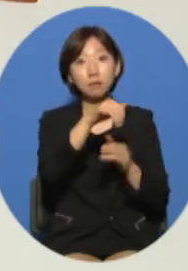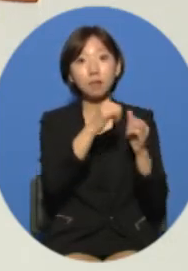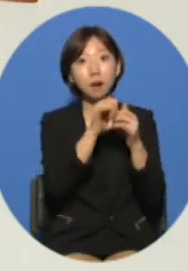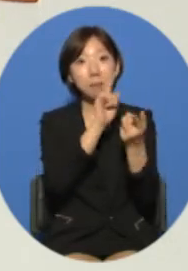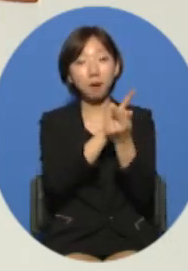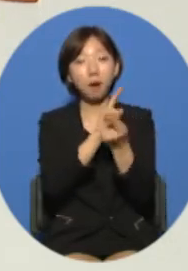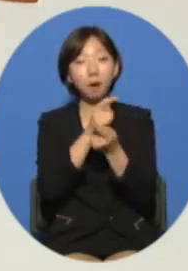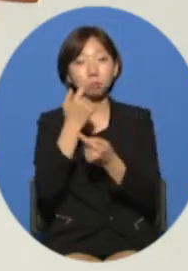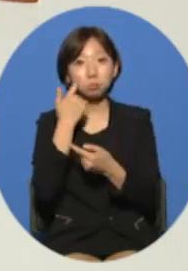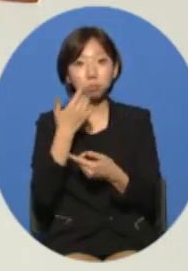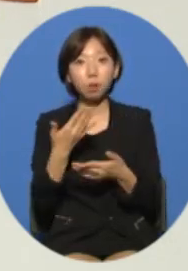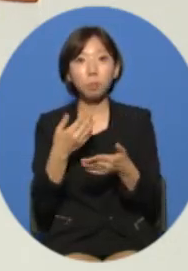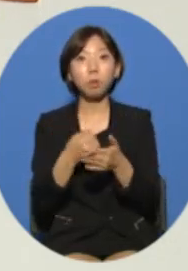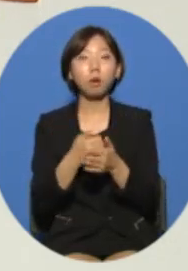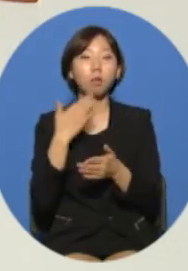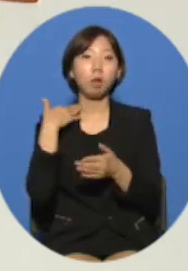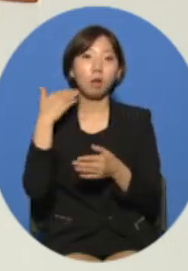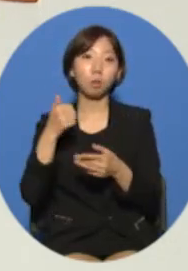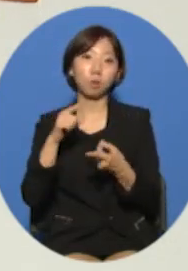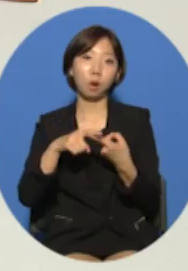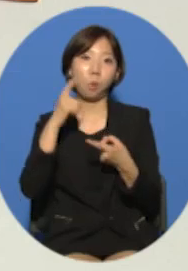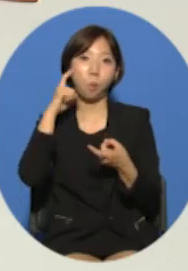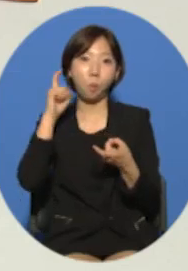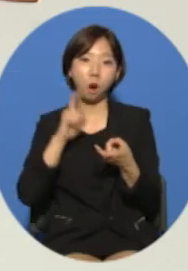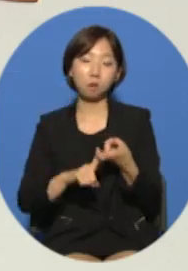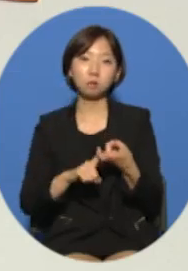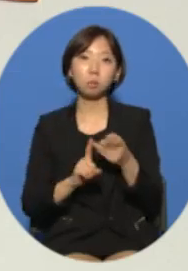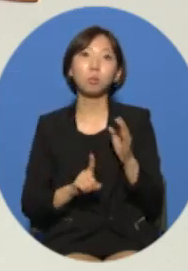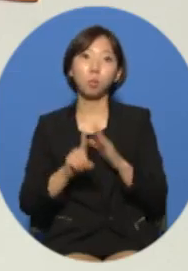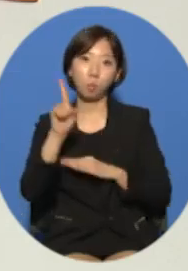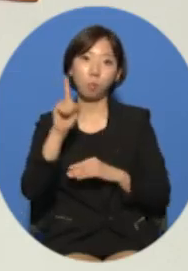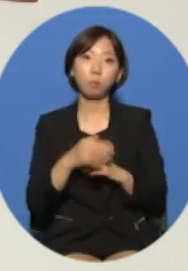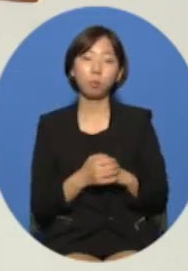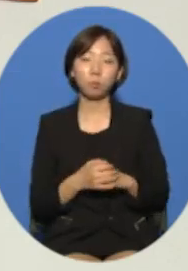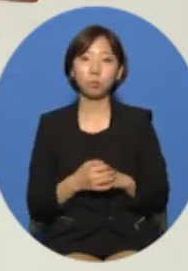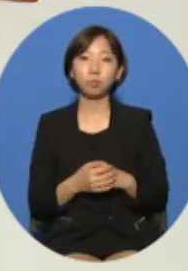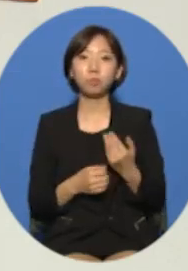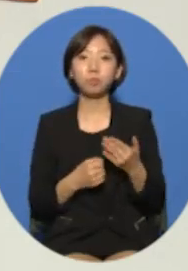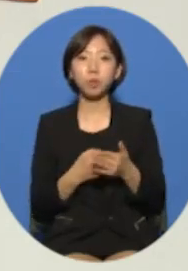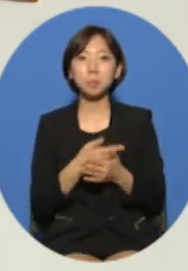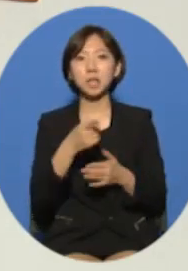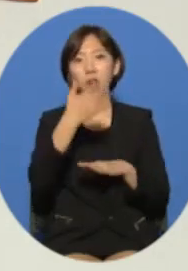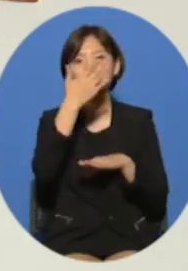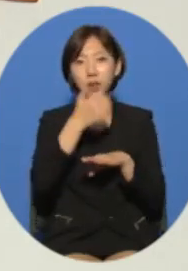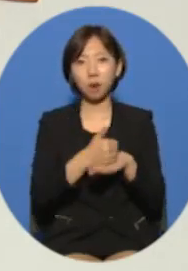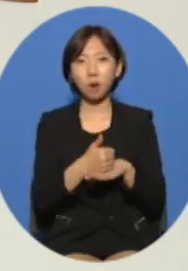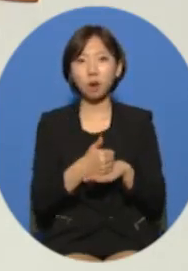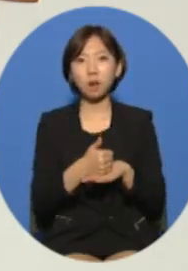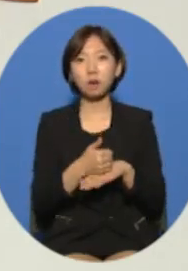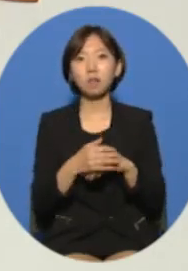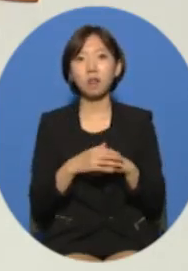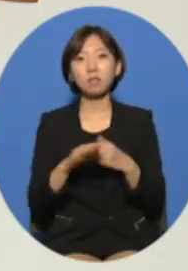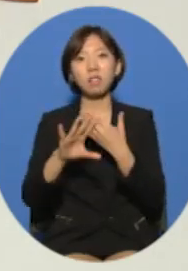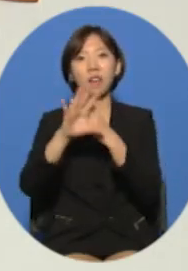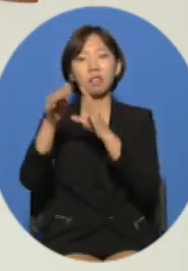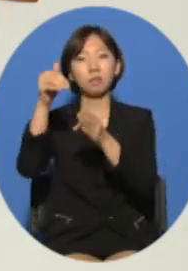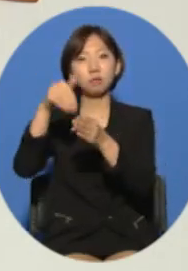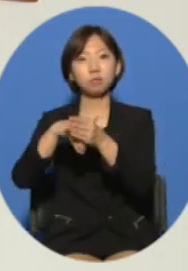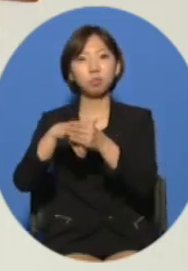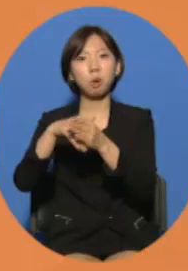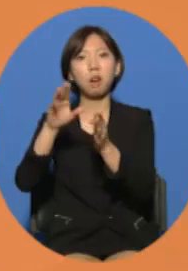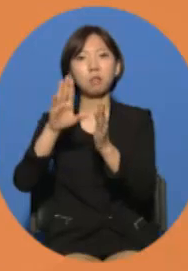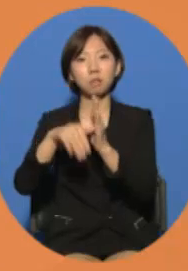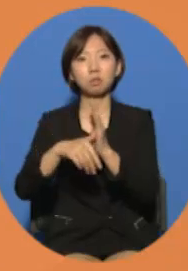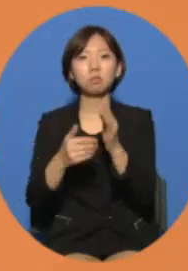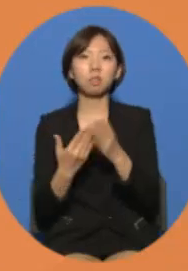관심이 상당히 높더라고요. 네. 그래서 예, 그런 결과가 이번 제외 선거에서도 나타난 것 같습니다. 네, 확실히